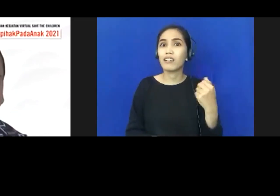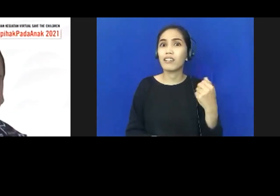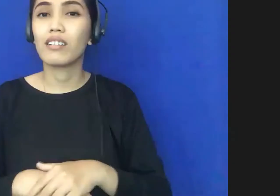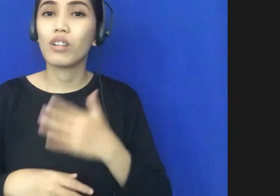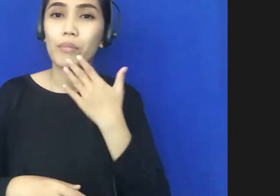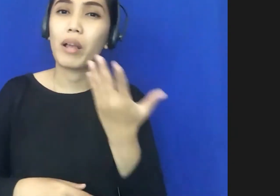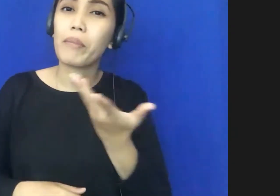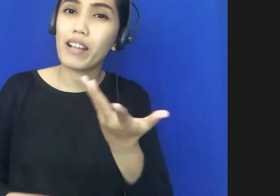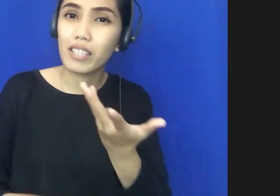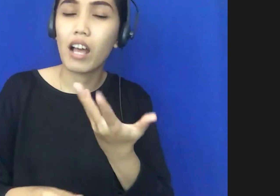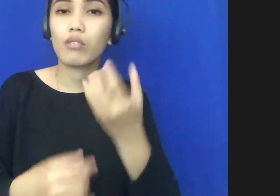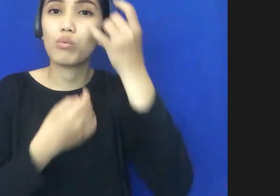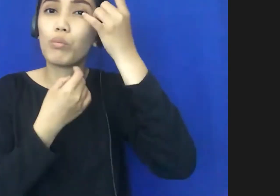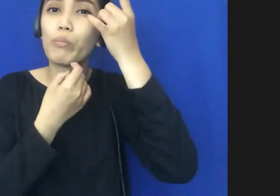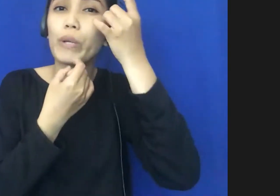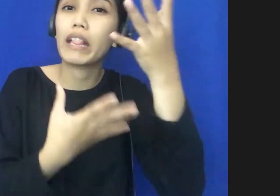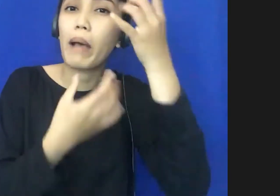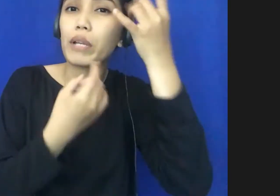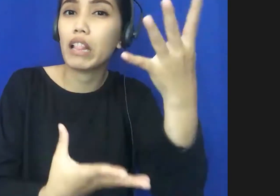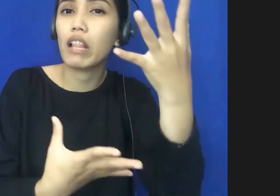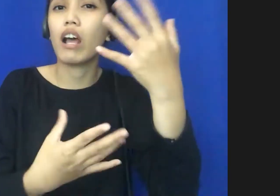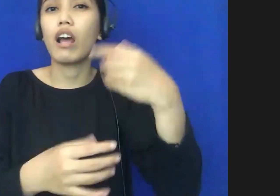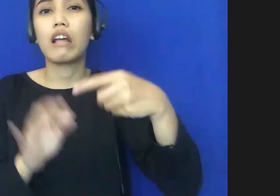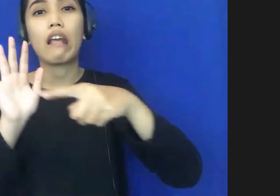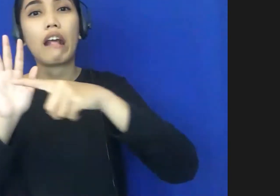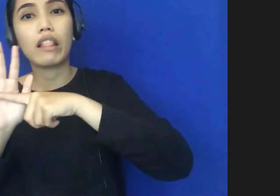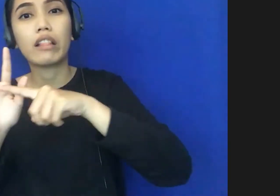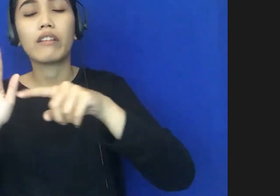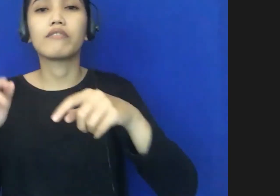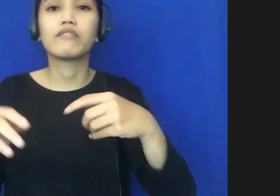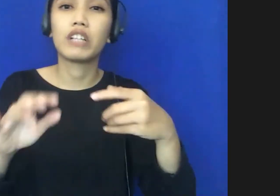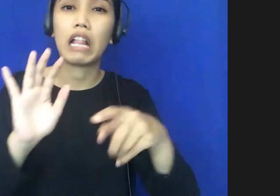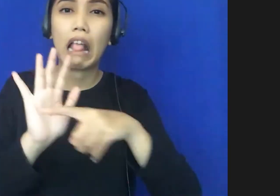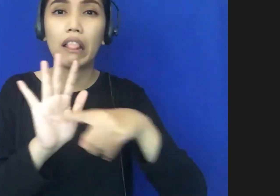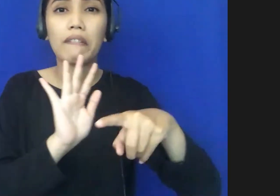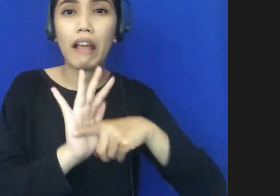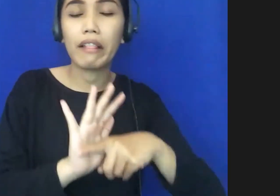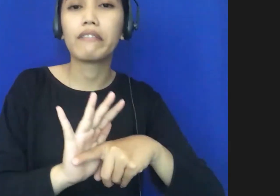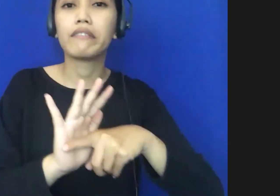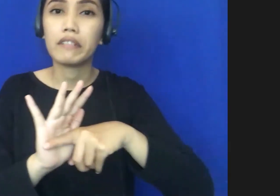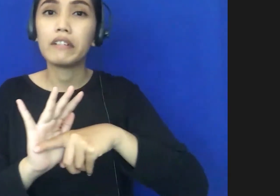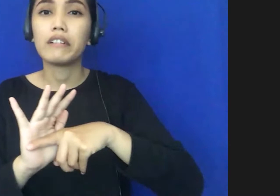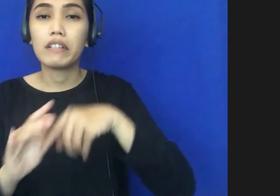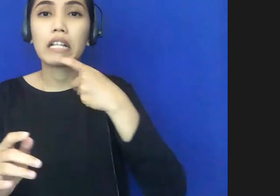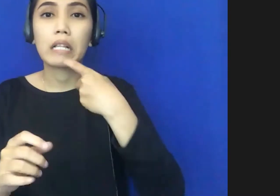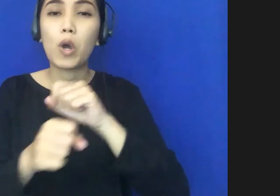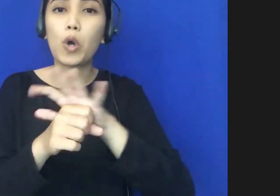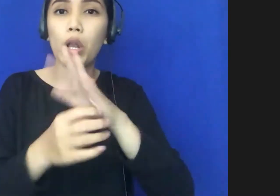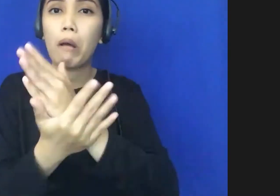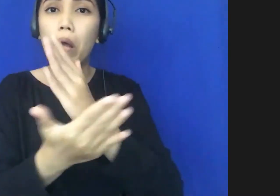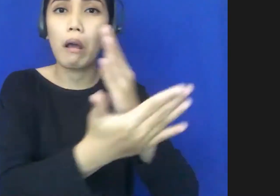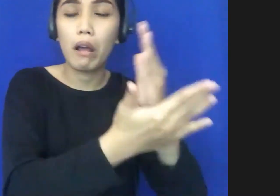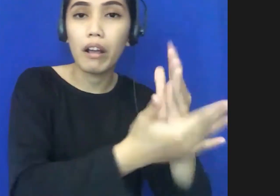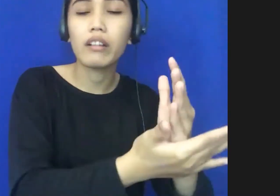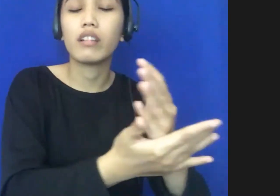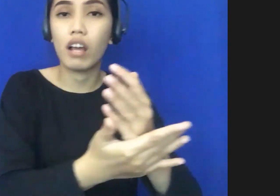mendengar berita-berita gitu loh tentang entah yang negatif atau apa terkait pandemi, dan juga pandemi juga sudah mengubah banyak